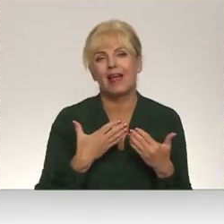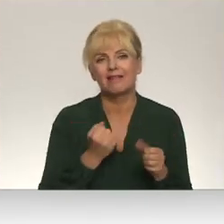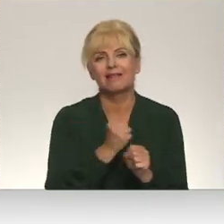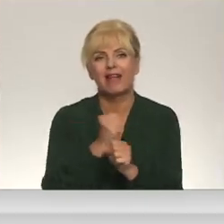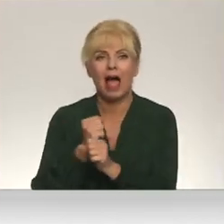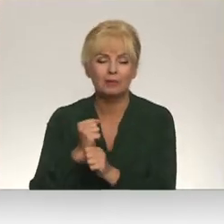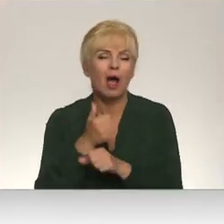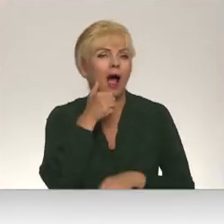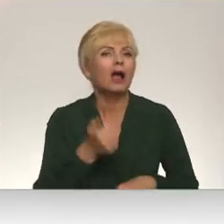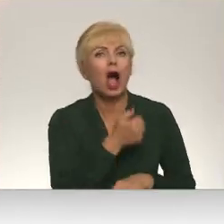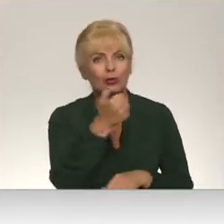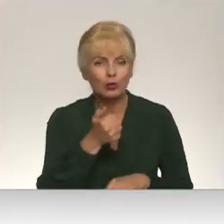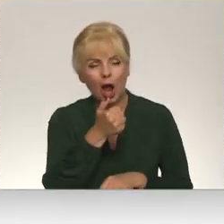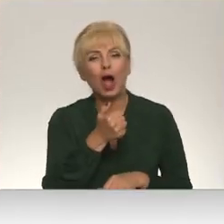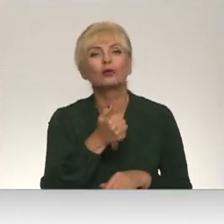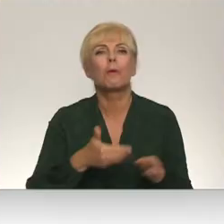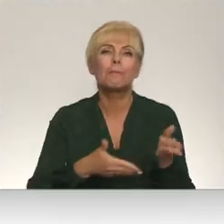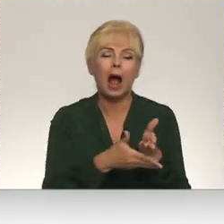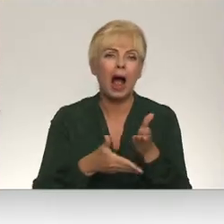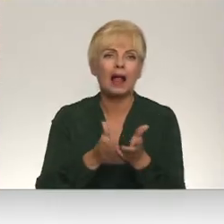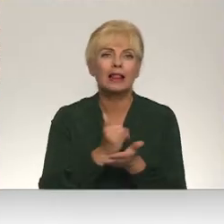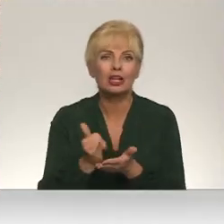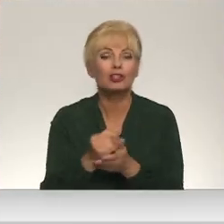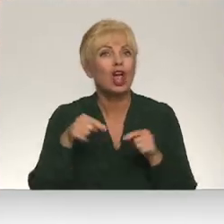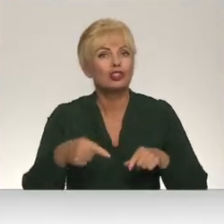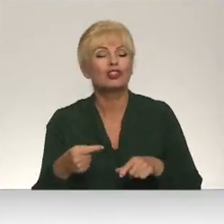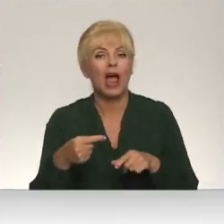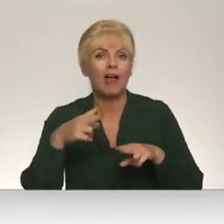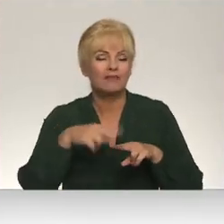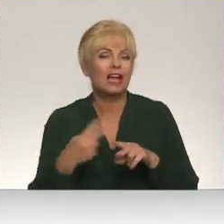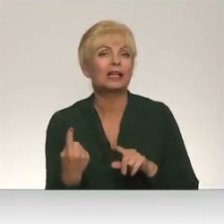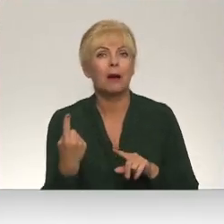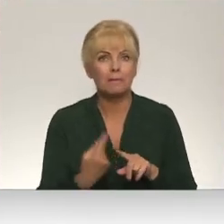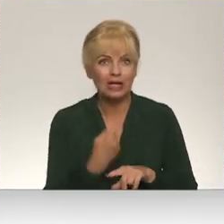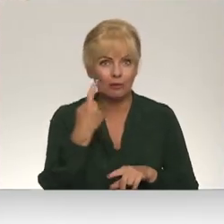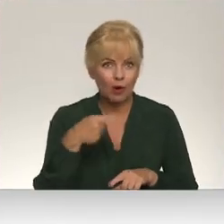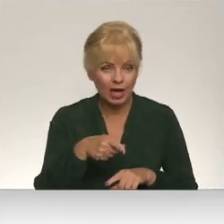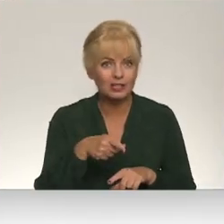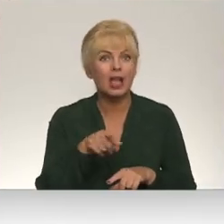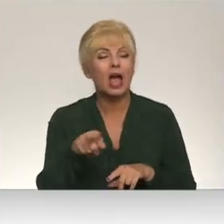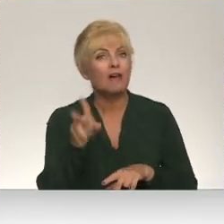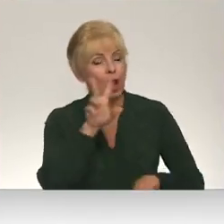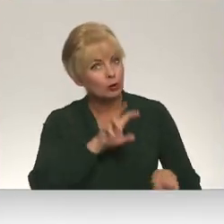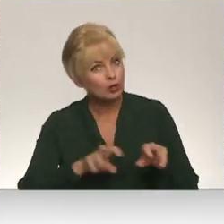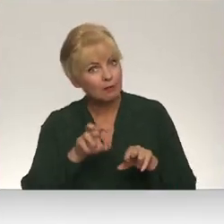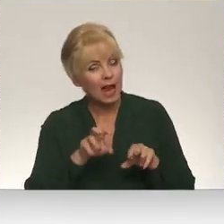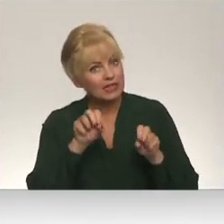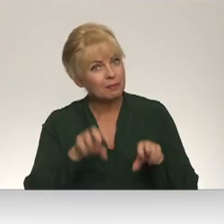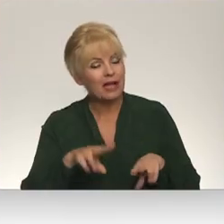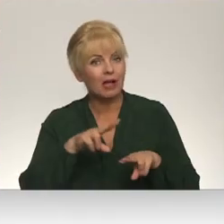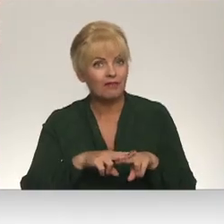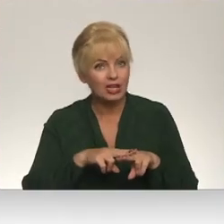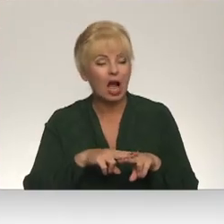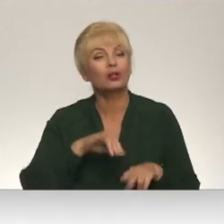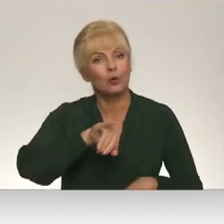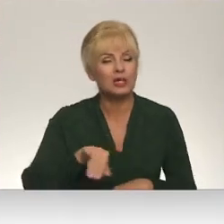gadu talkoju, bet konkrēti šajā vietā pirmo reizi, jā. Bet jūs apzināti meklējāt vietu nāk palīdzēt dzīvniekiem? Godīgi sakot, jā,